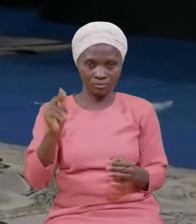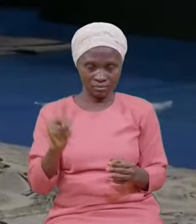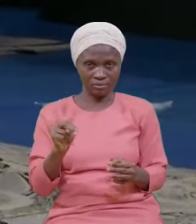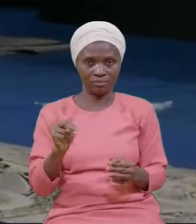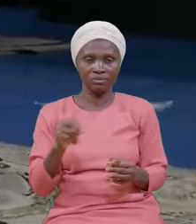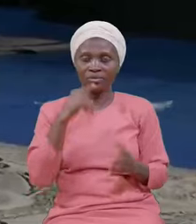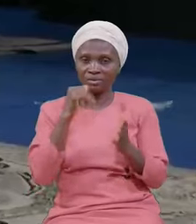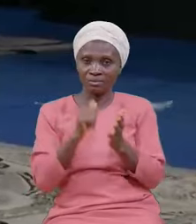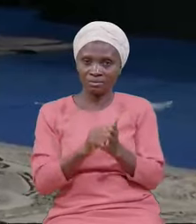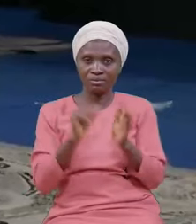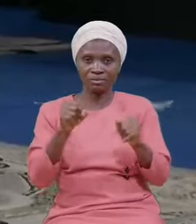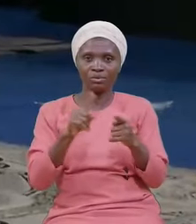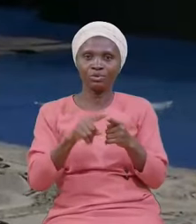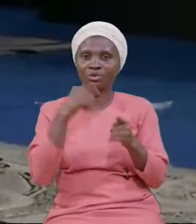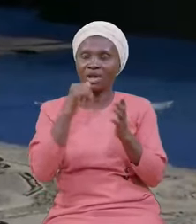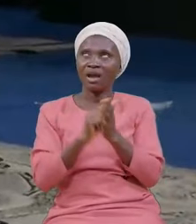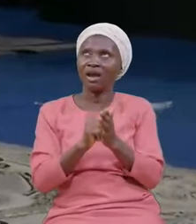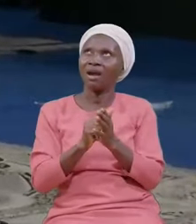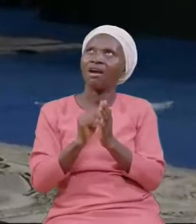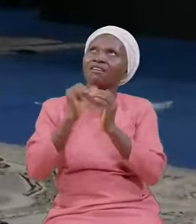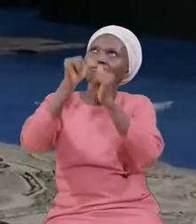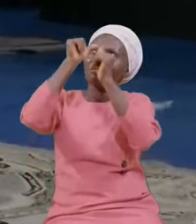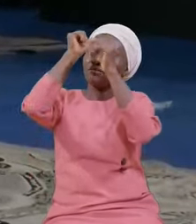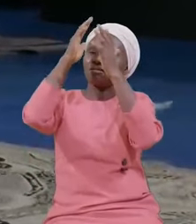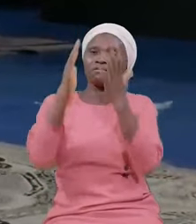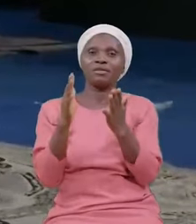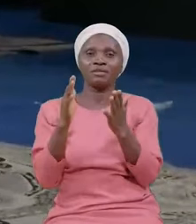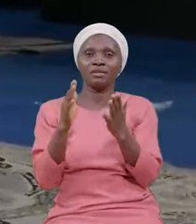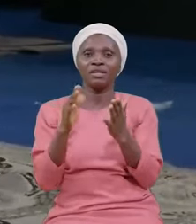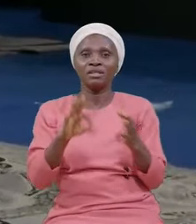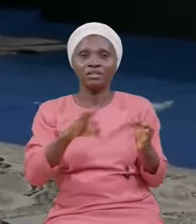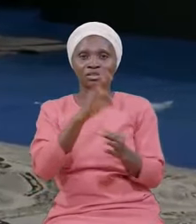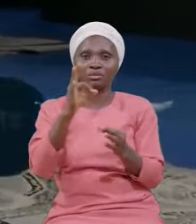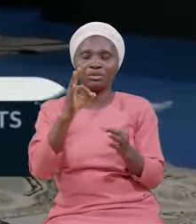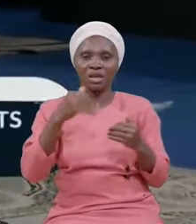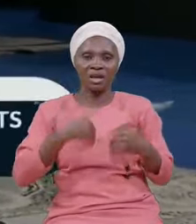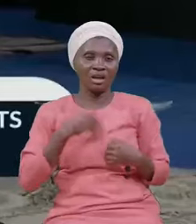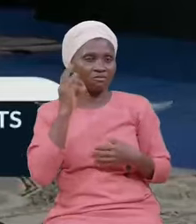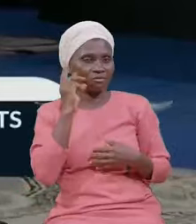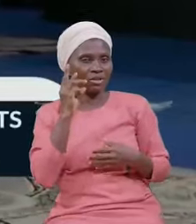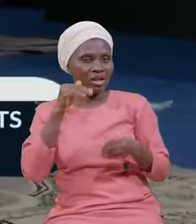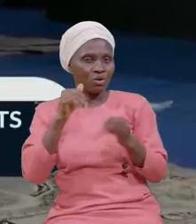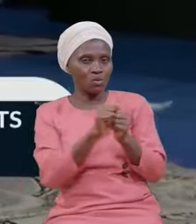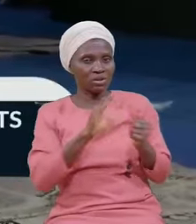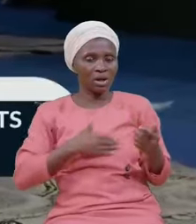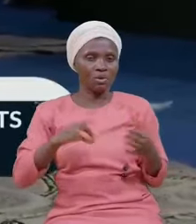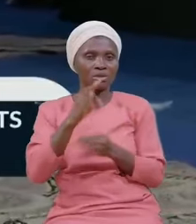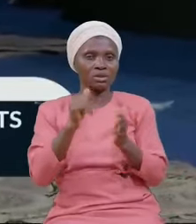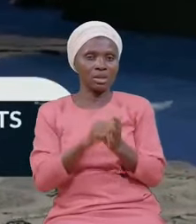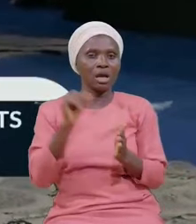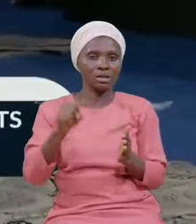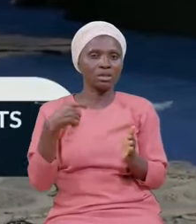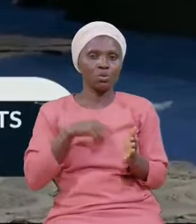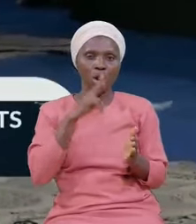L'esprit lui-même rend témoignage à notre esprit que nous sommes enfants de Dieu. Verset